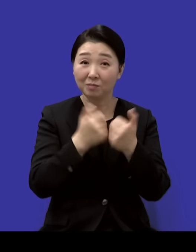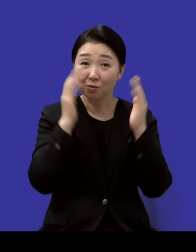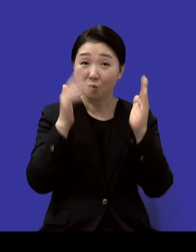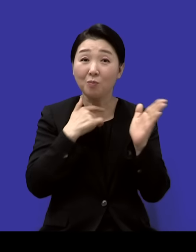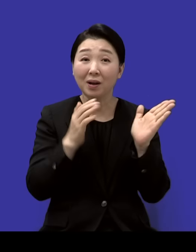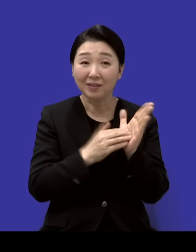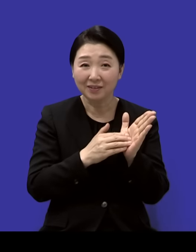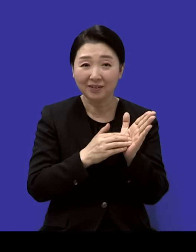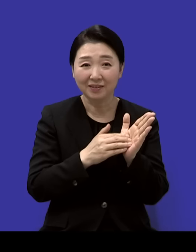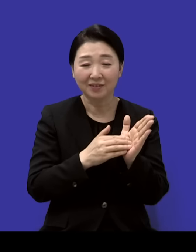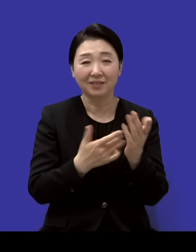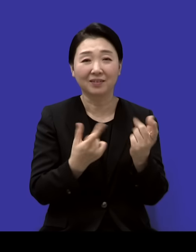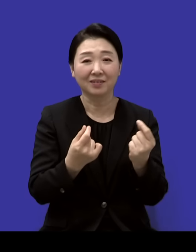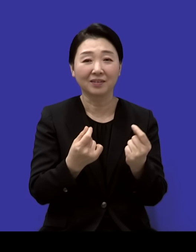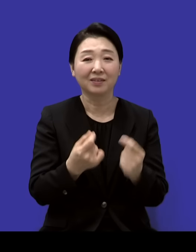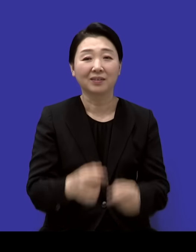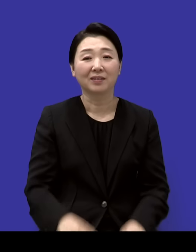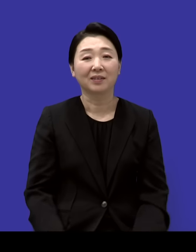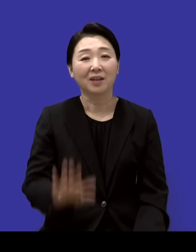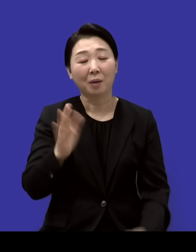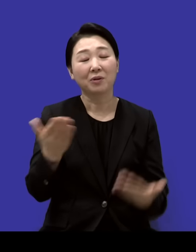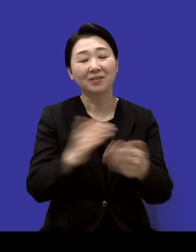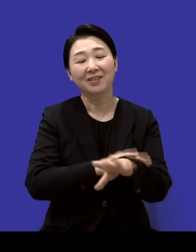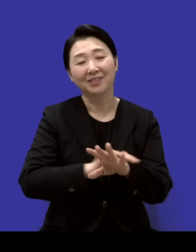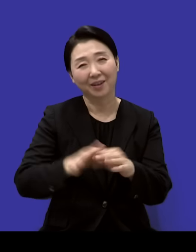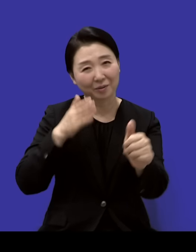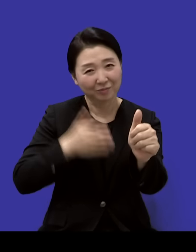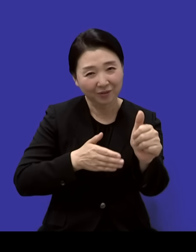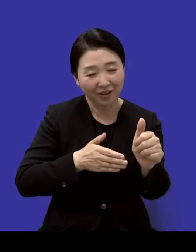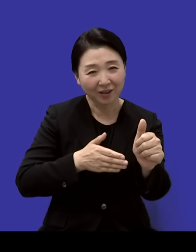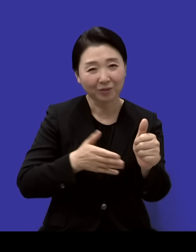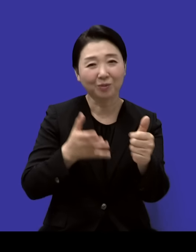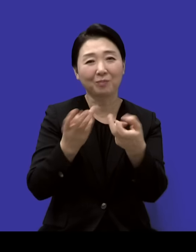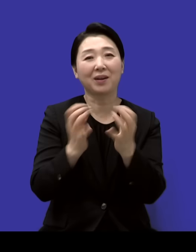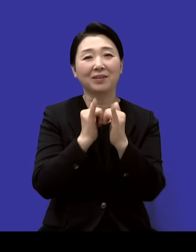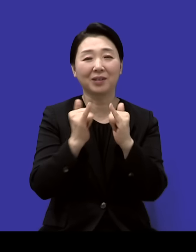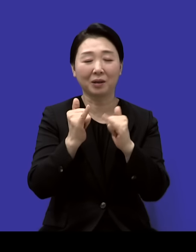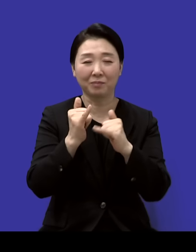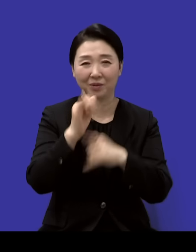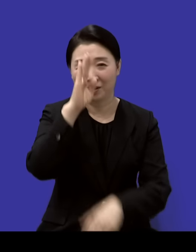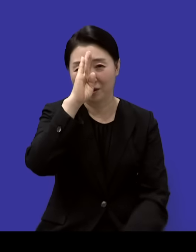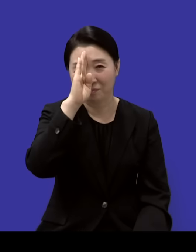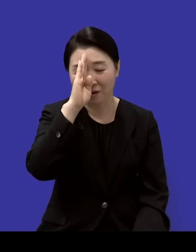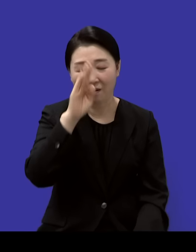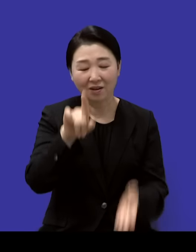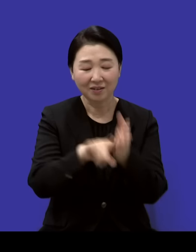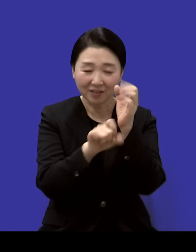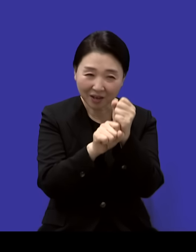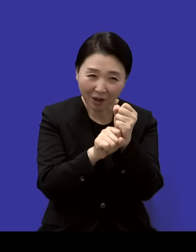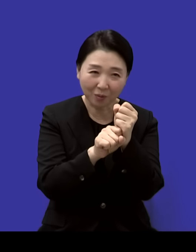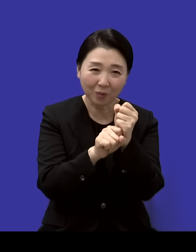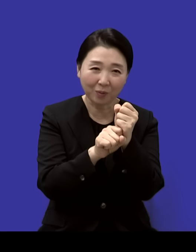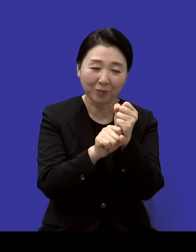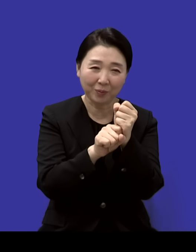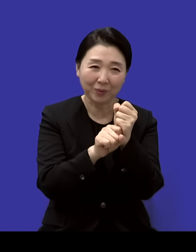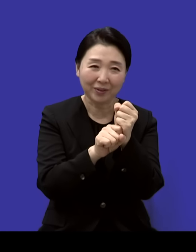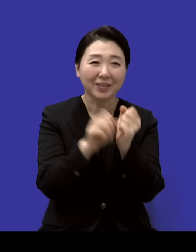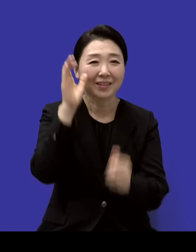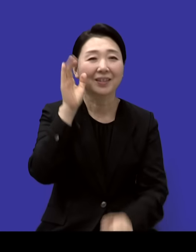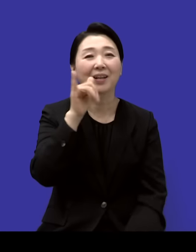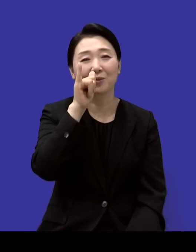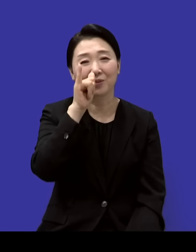앞으로 그런 사역해 주시고 네. 또 많은 이들 마음의 병을 좀 의지하고 기댈 수 있는 사역을 기대하도록